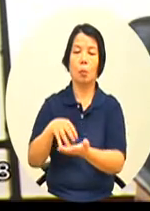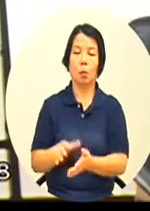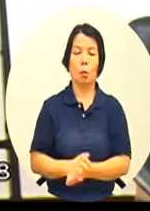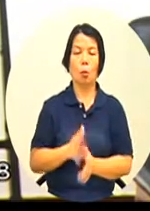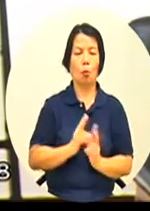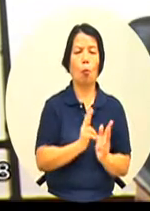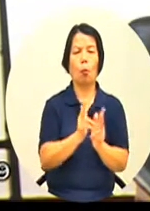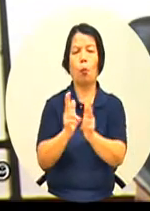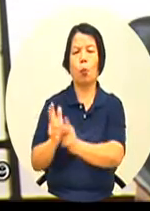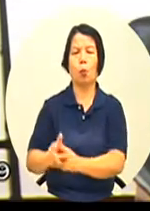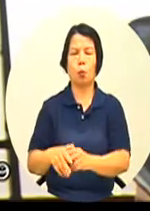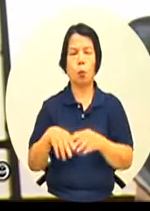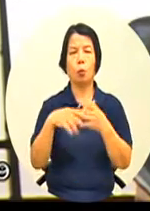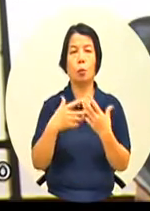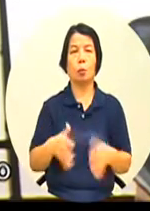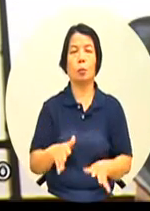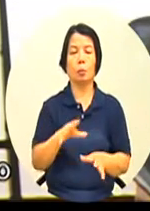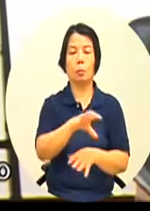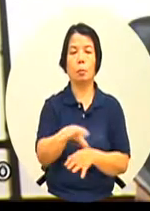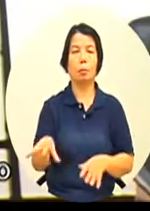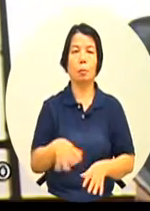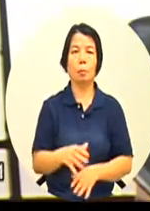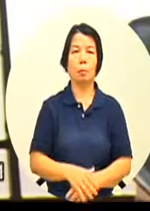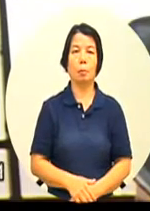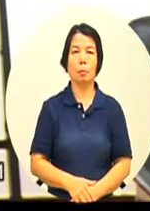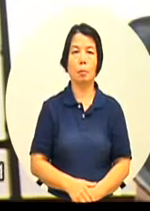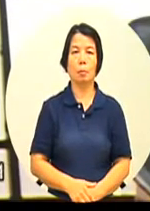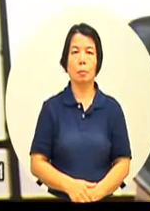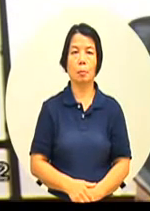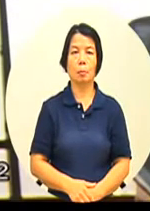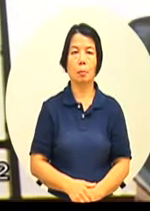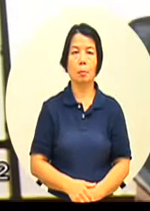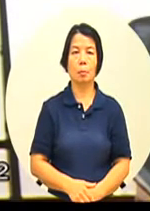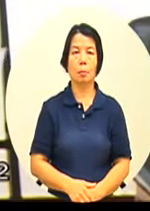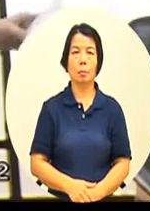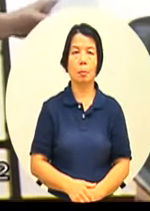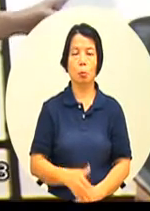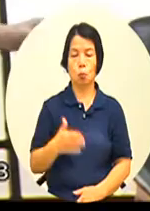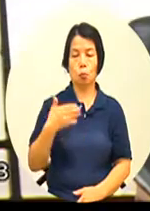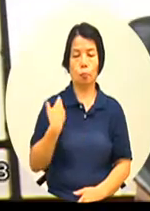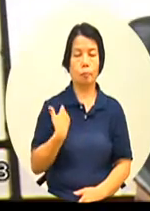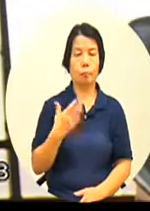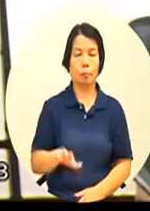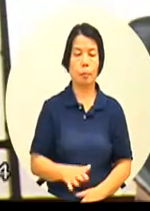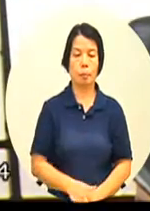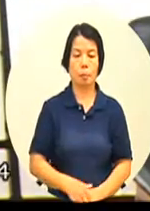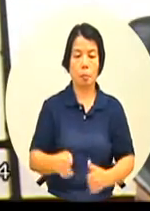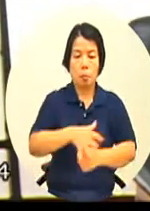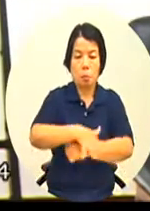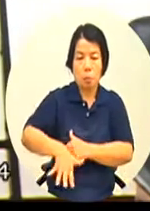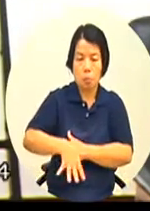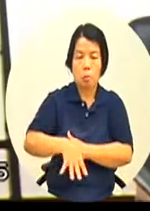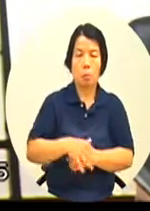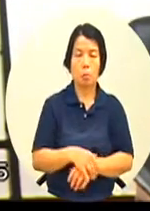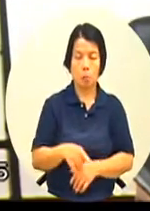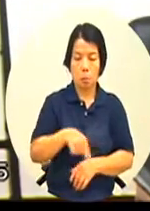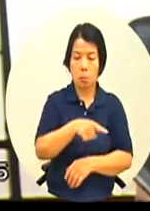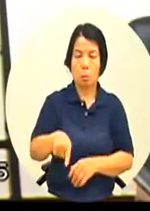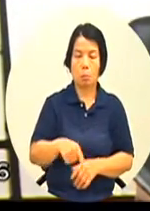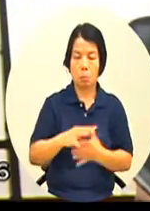道吗？那我就举一个，也许我不知道这跟 个别的机关有没有他们的那个